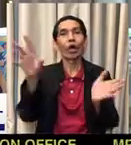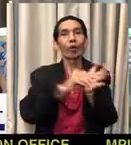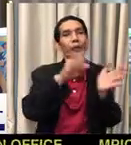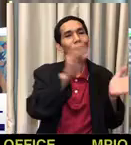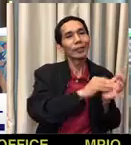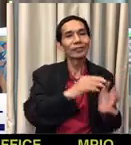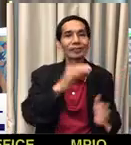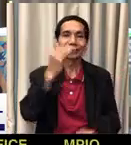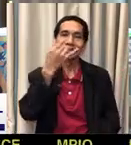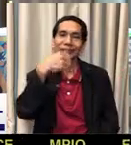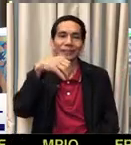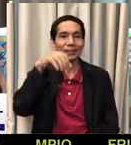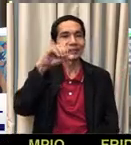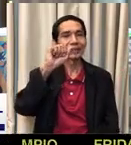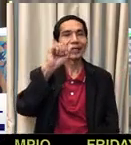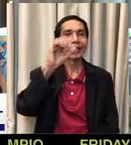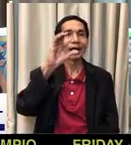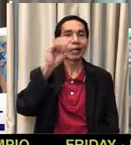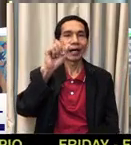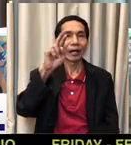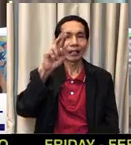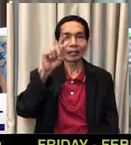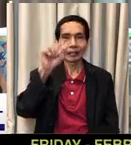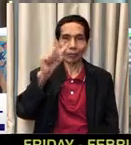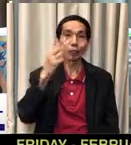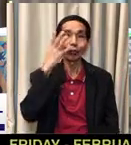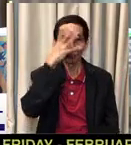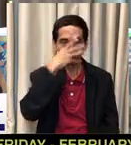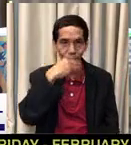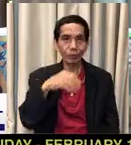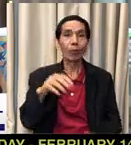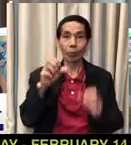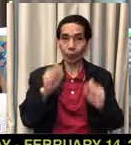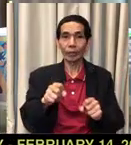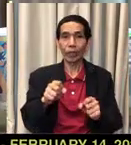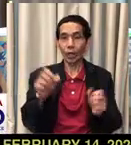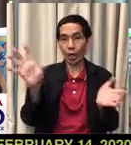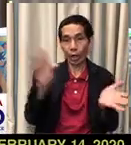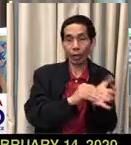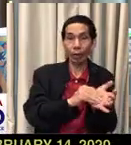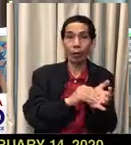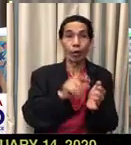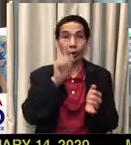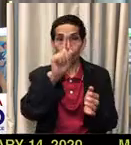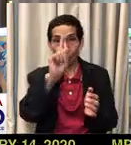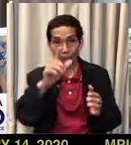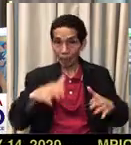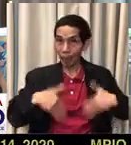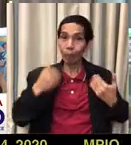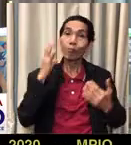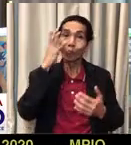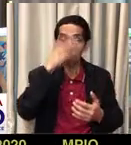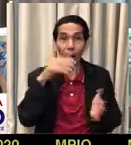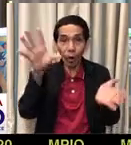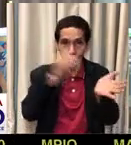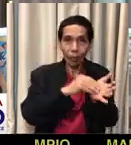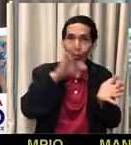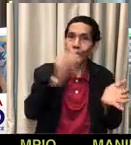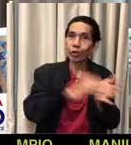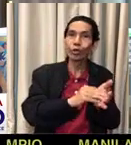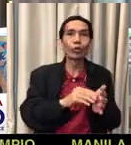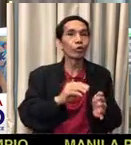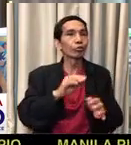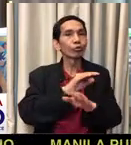Kopya-kopya lang. maganda eh. At hindi mangopya. Oy, mga bata, maganda po mangopya, pero hindi